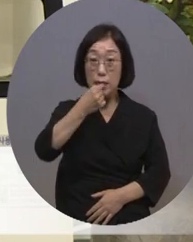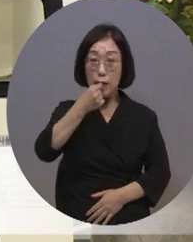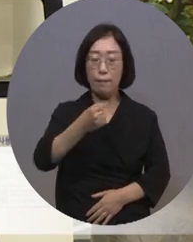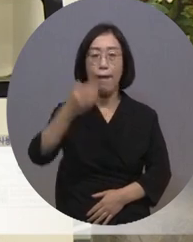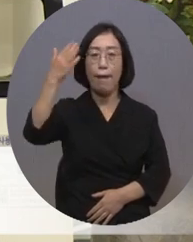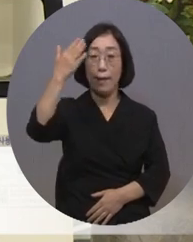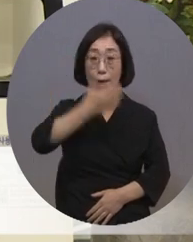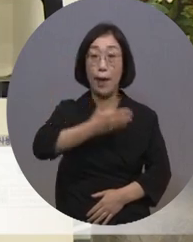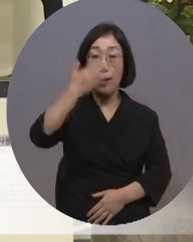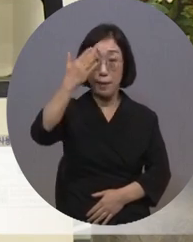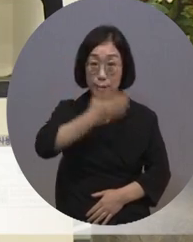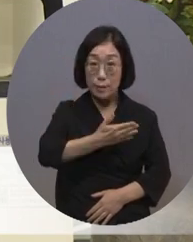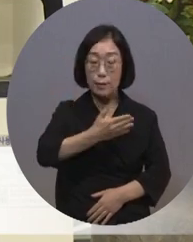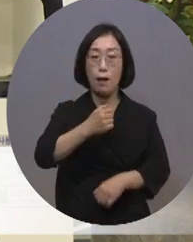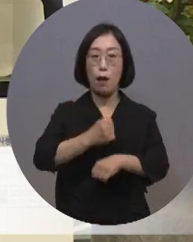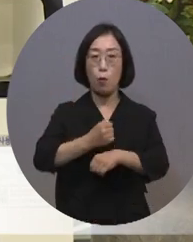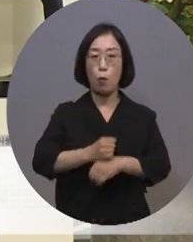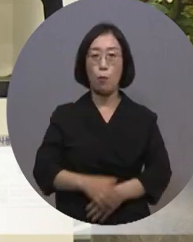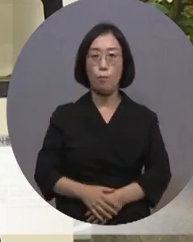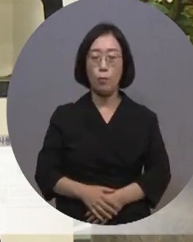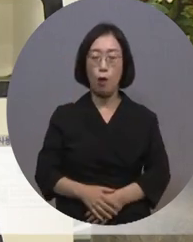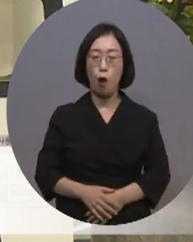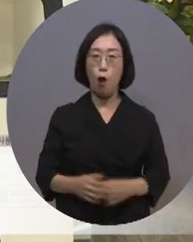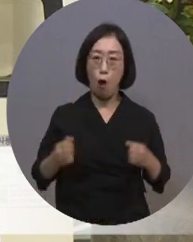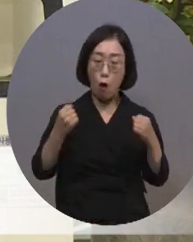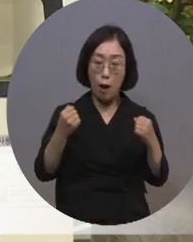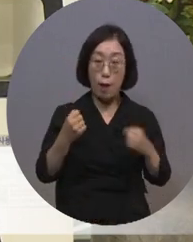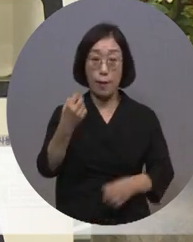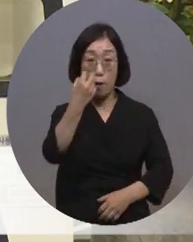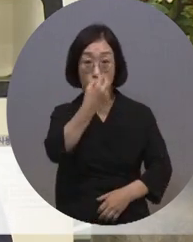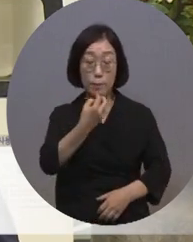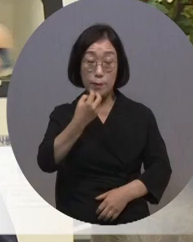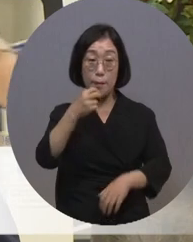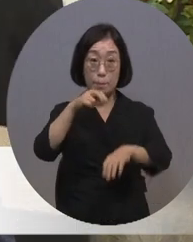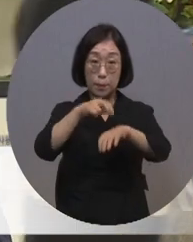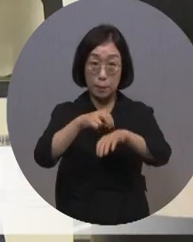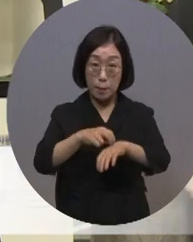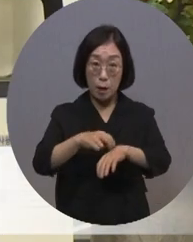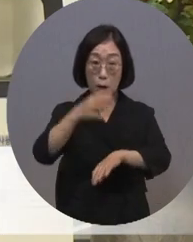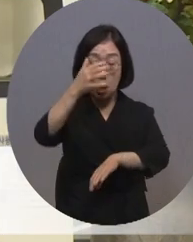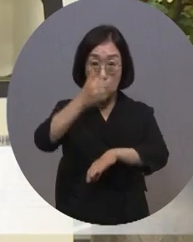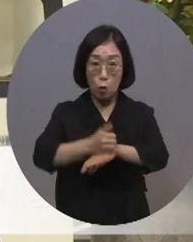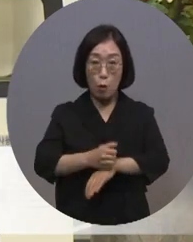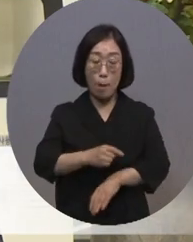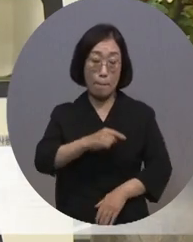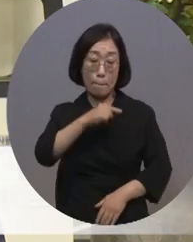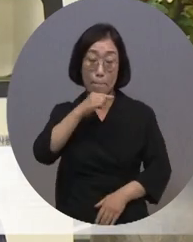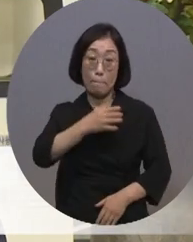위생 상태를 깨끗하게 하고 건강하게 해 주면은이 흡인성